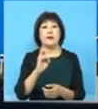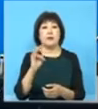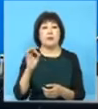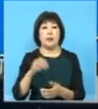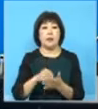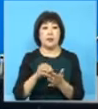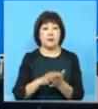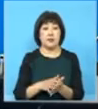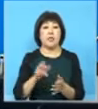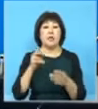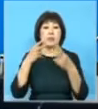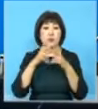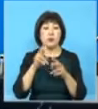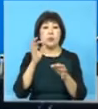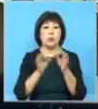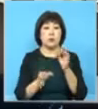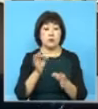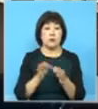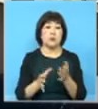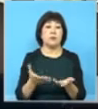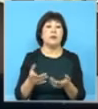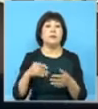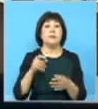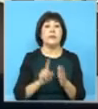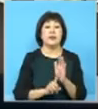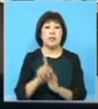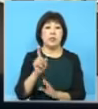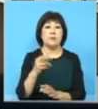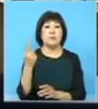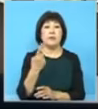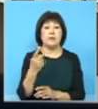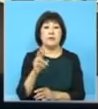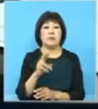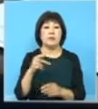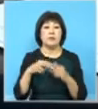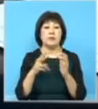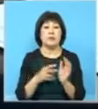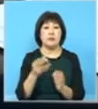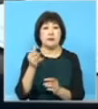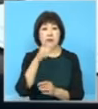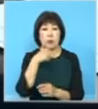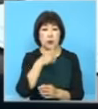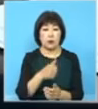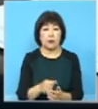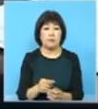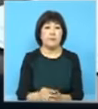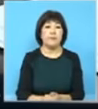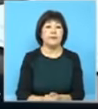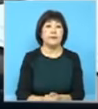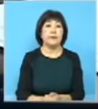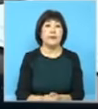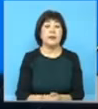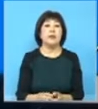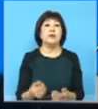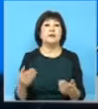отметил, что институт следственных судей в Казахстане начал функционировать с 1 января 2015 года. В рамках реализации плана нации 100 конкретных